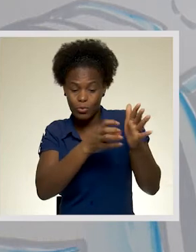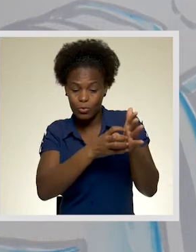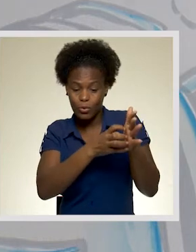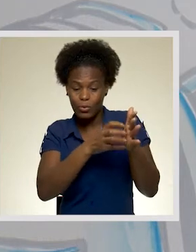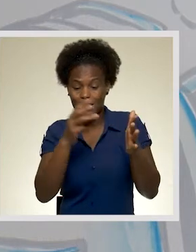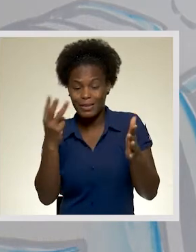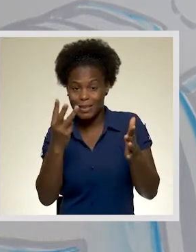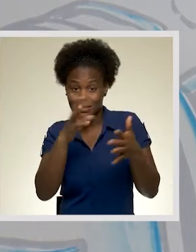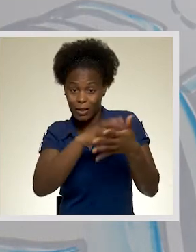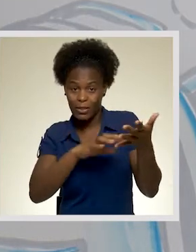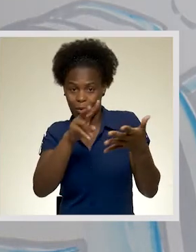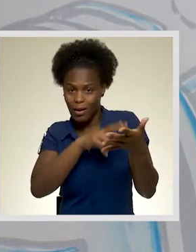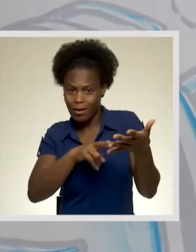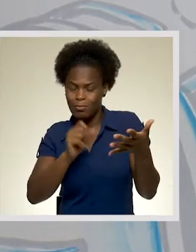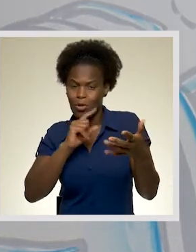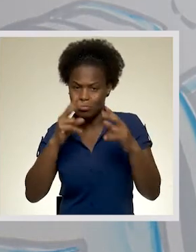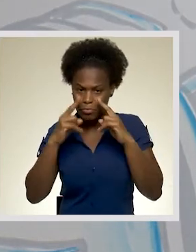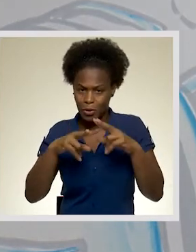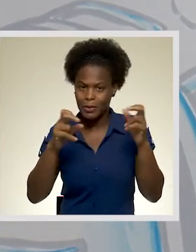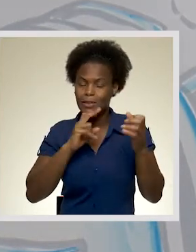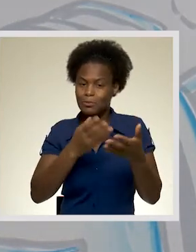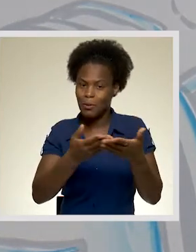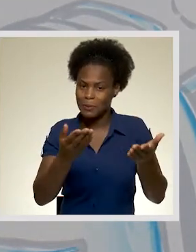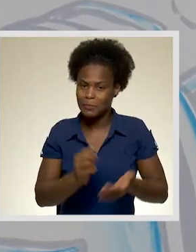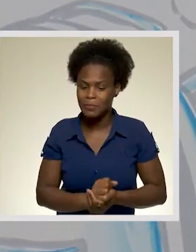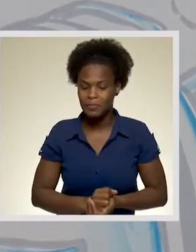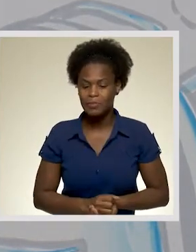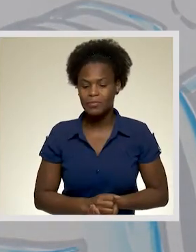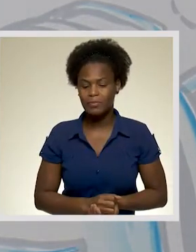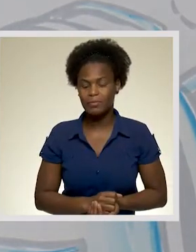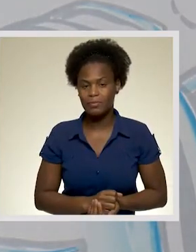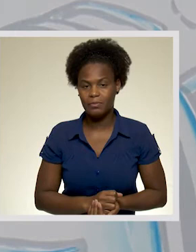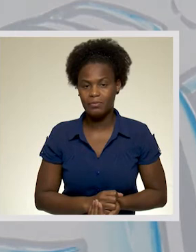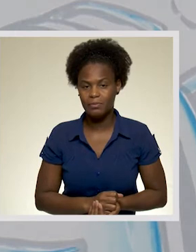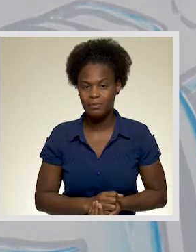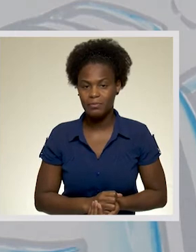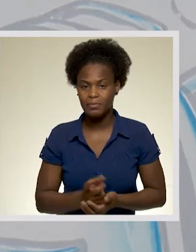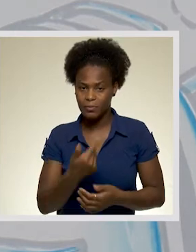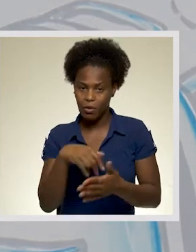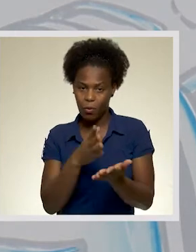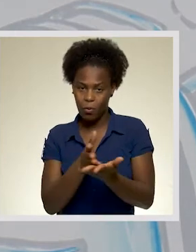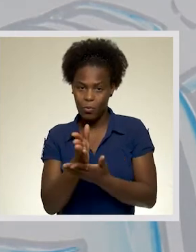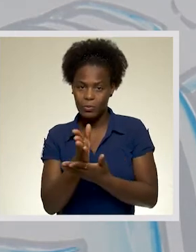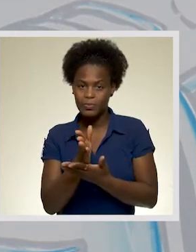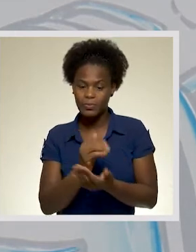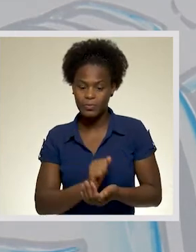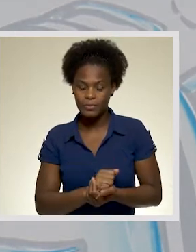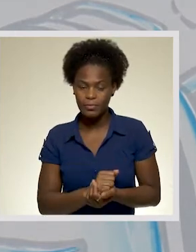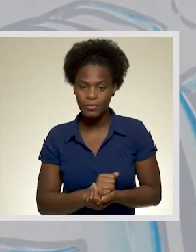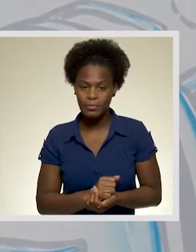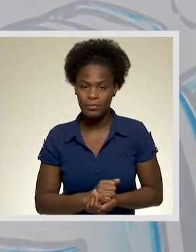dessin 3, vous pouvez trouver la réponse. On continue.